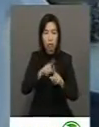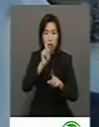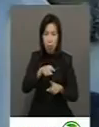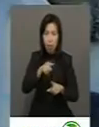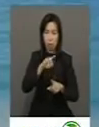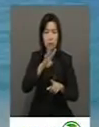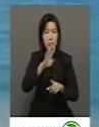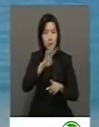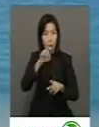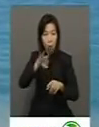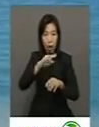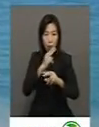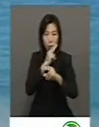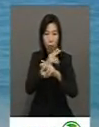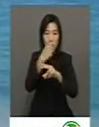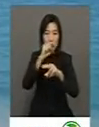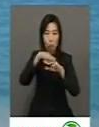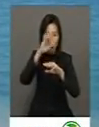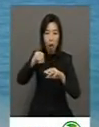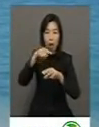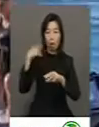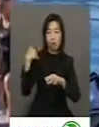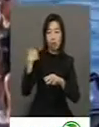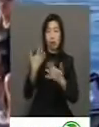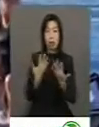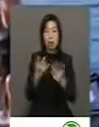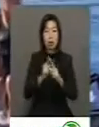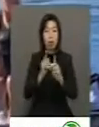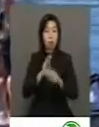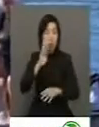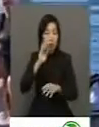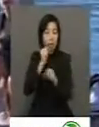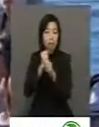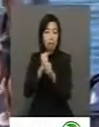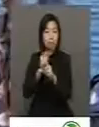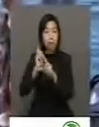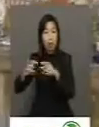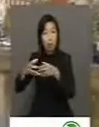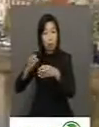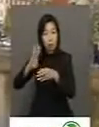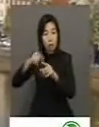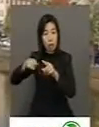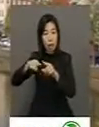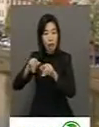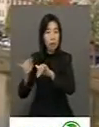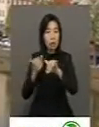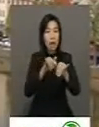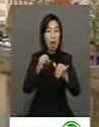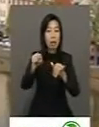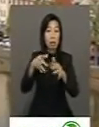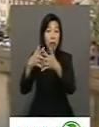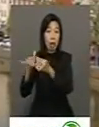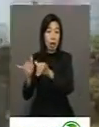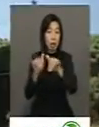4,146 ครั้งค่ะคือเพิ่ม10กว่าเท่าตัวเลยคุณผู้ชมในขณะที่ผู้ประกอบการสตาร์ทอัพคนหนึ่งที่ย้ายจากซานฟรานซิสโกม